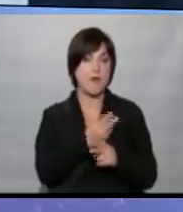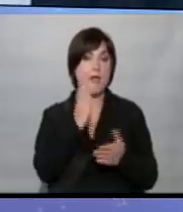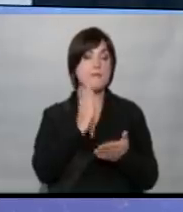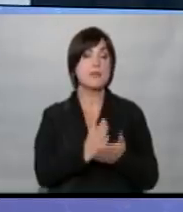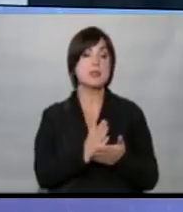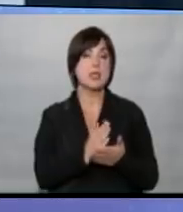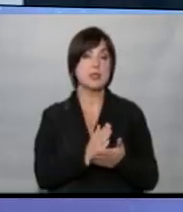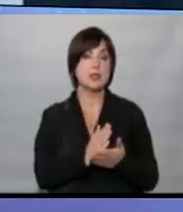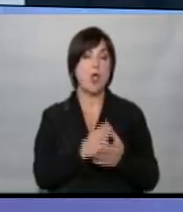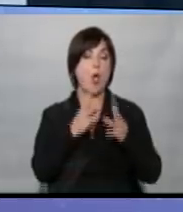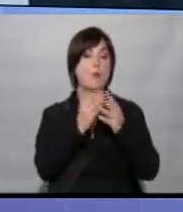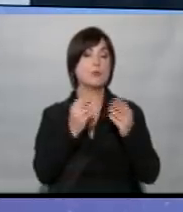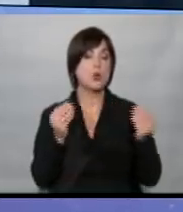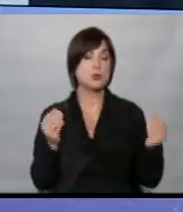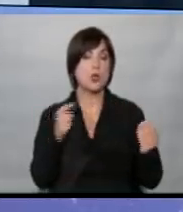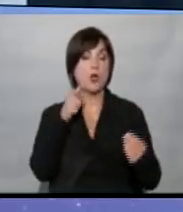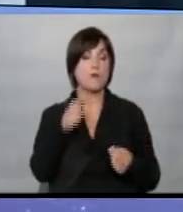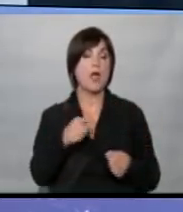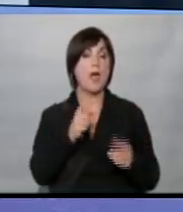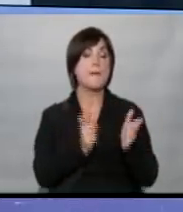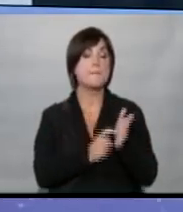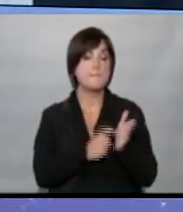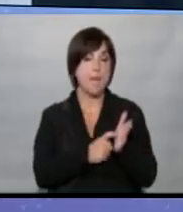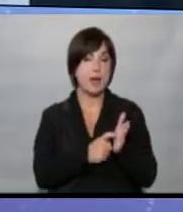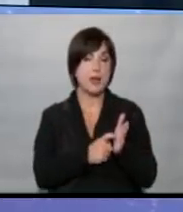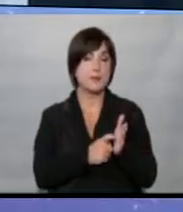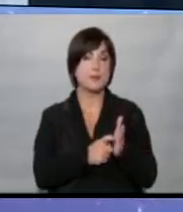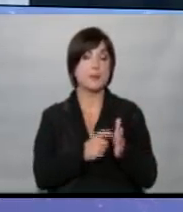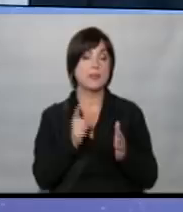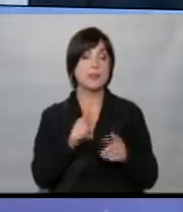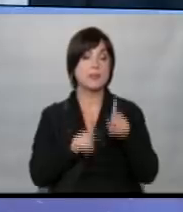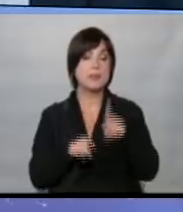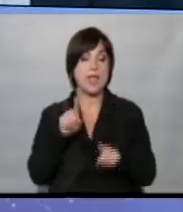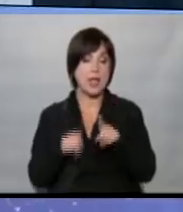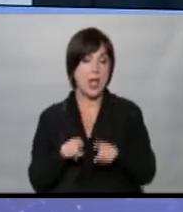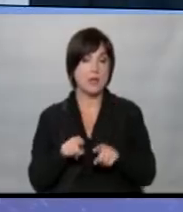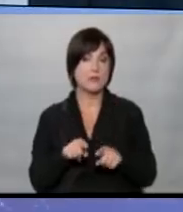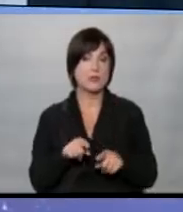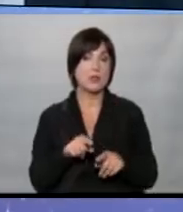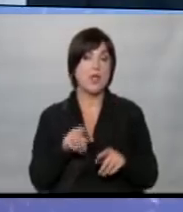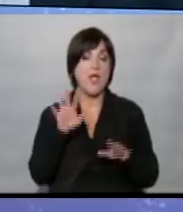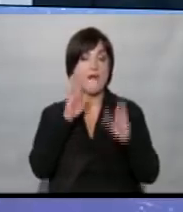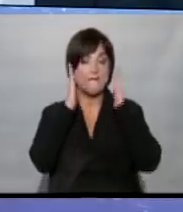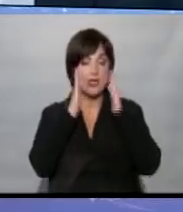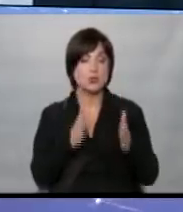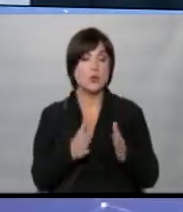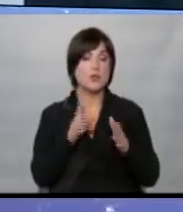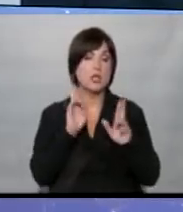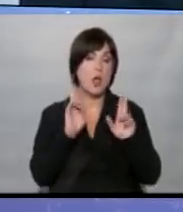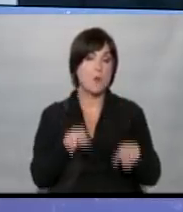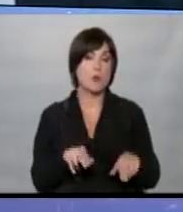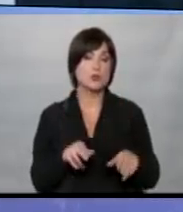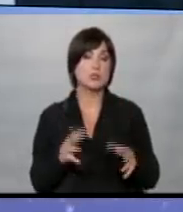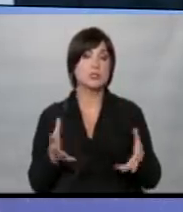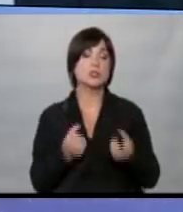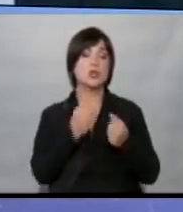бидејќи мнозинството од нив бараа барем некакво магливо ветување дека е возможно да се